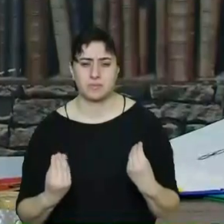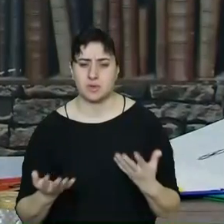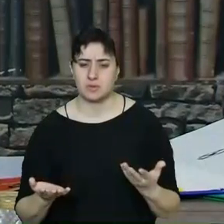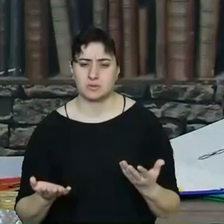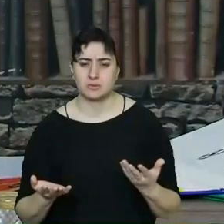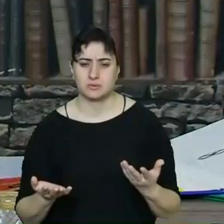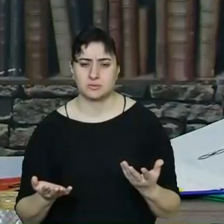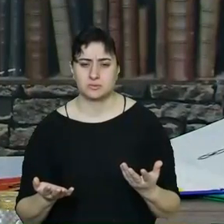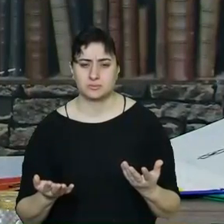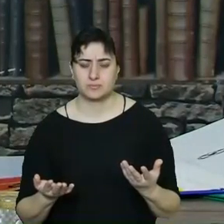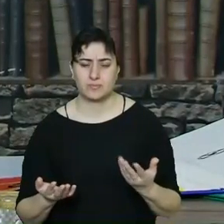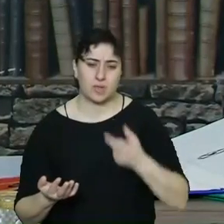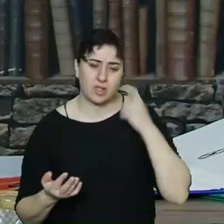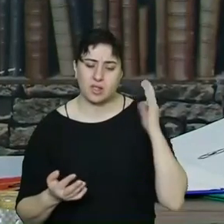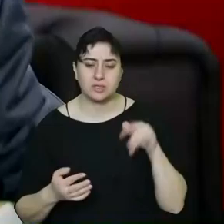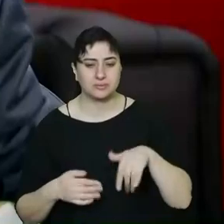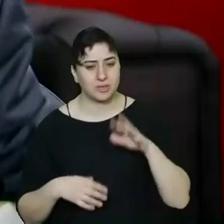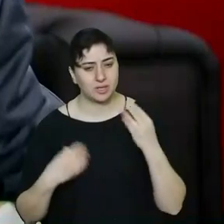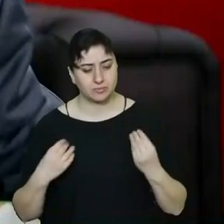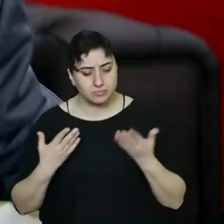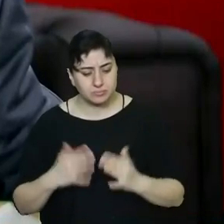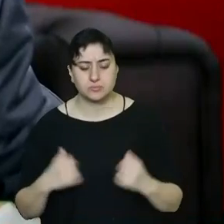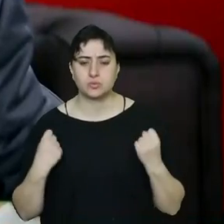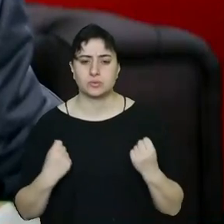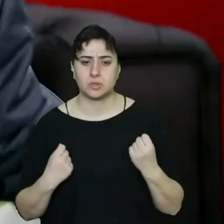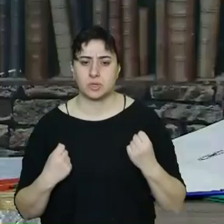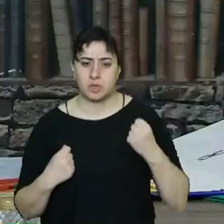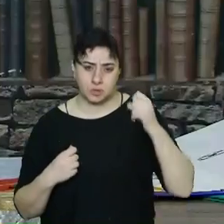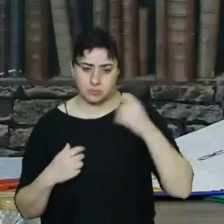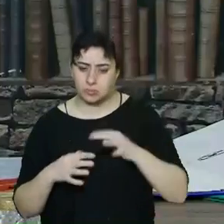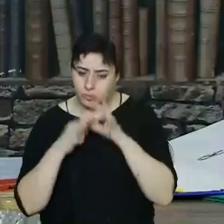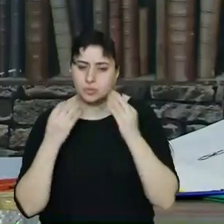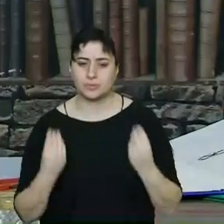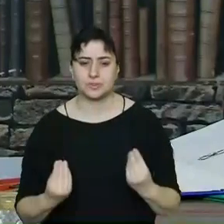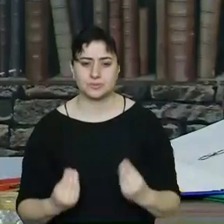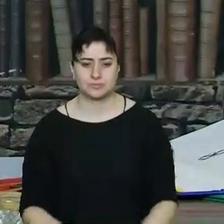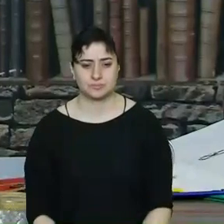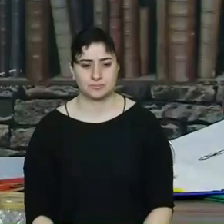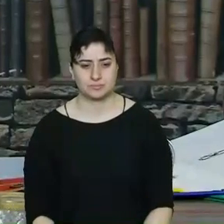hatta eskisinden daha iyiyim. Hem fiziksel olarak hem de moral olarak.